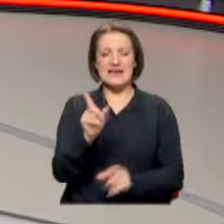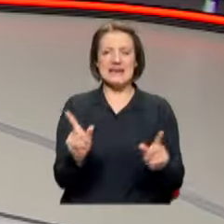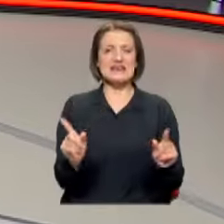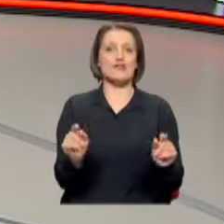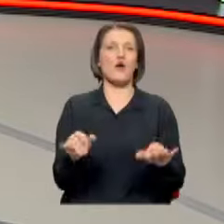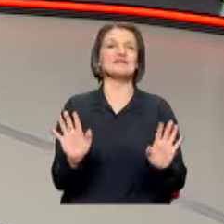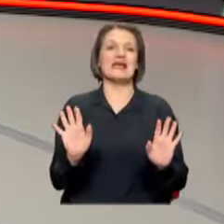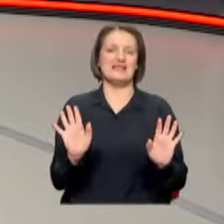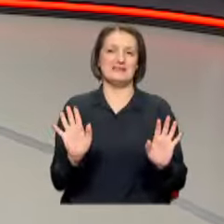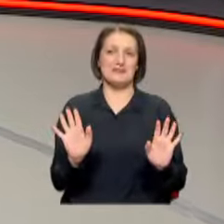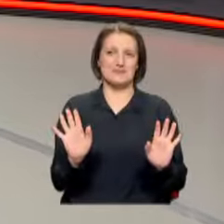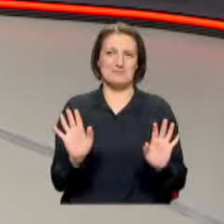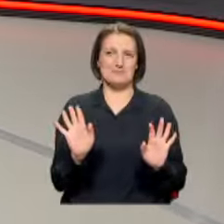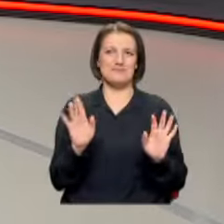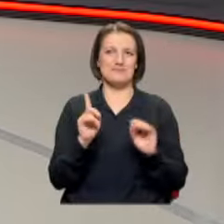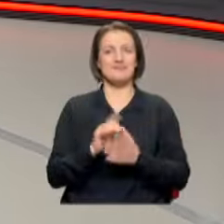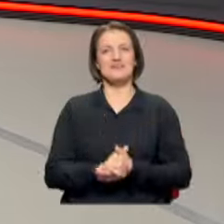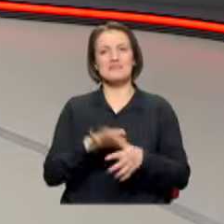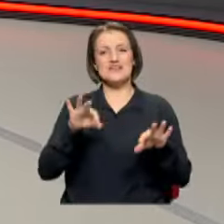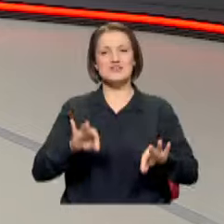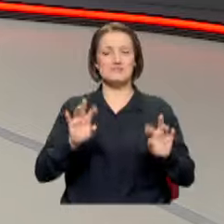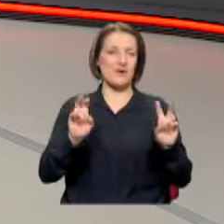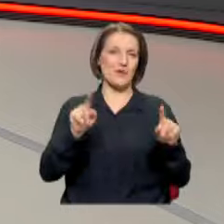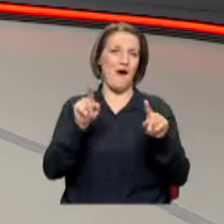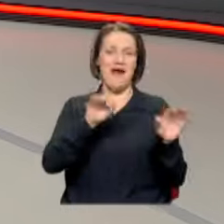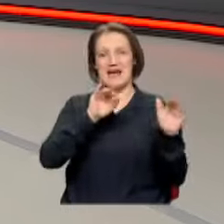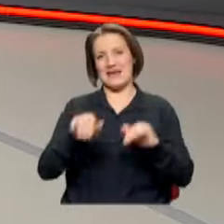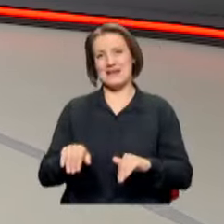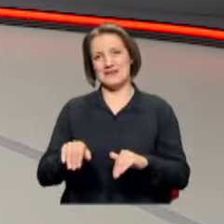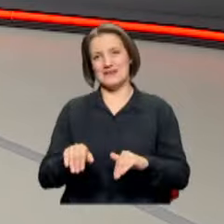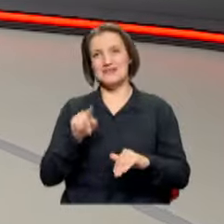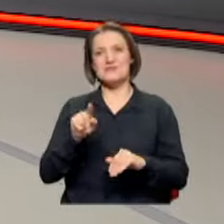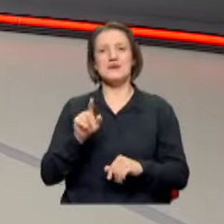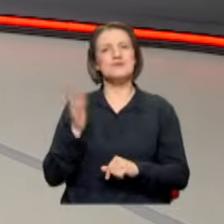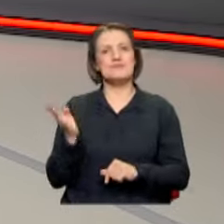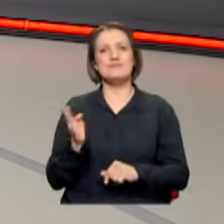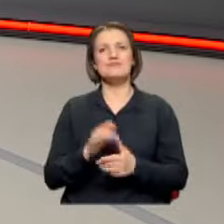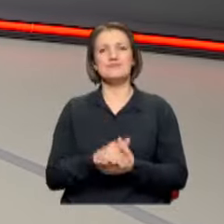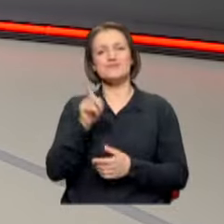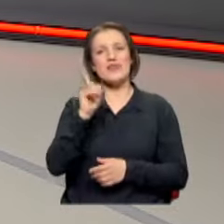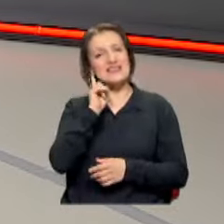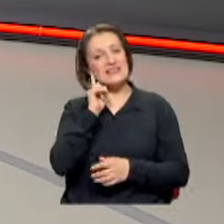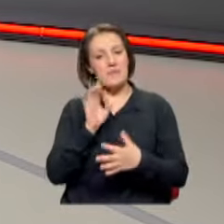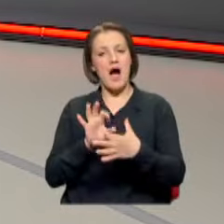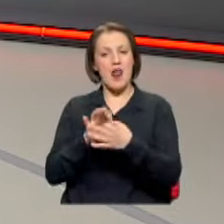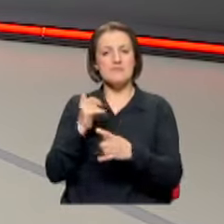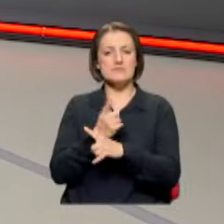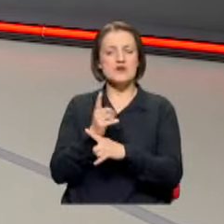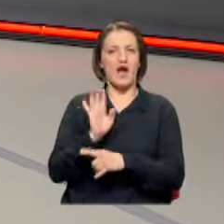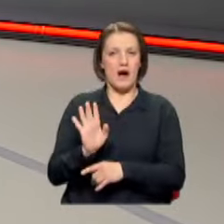değil. Bir ıstakoz değil. Şimdi konu oraya geldi. Şimdi böceklerden gidiyoruz. Gerçi o dinlemeyle ilgili bir şeydi